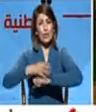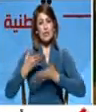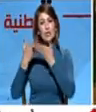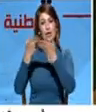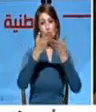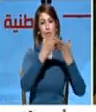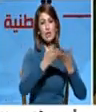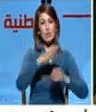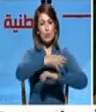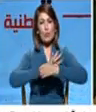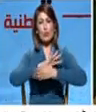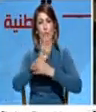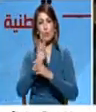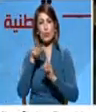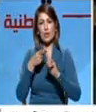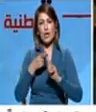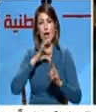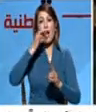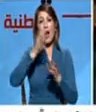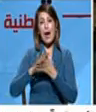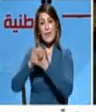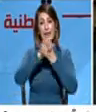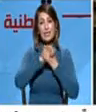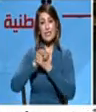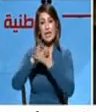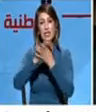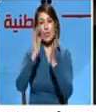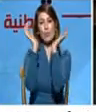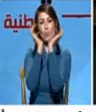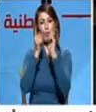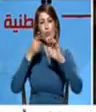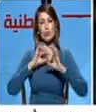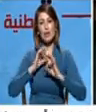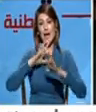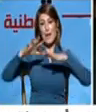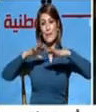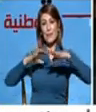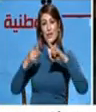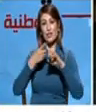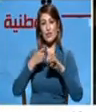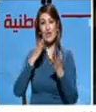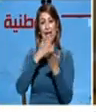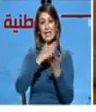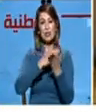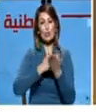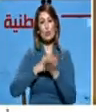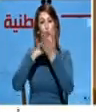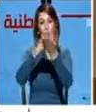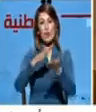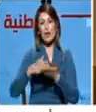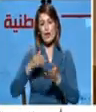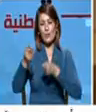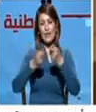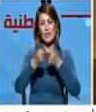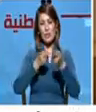مجابهه قام الاتحاد التونسي للتضامن الاجتماعي باعداد وتوزيع الدفعه الثانيه للمساعدات الاجتماعيه